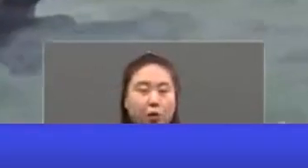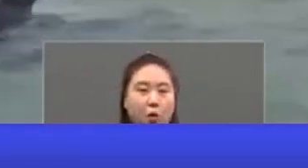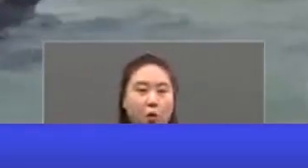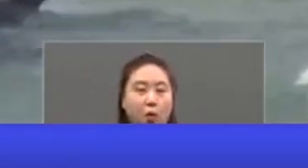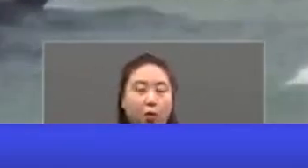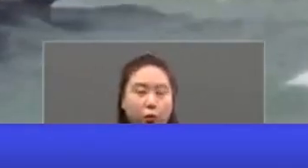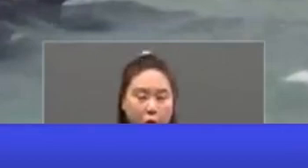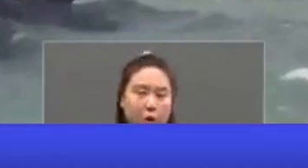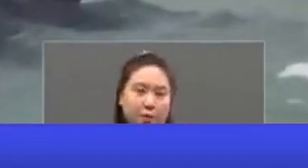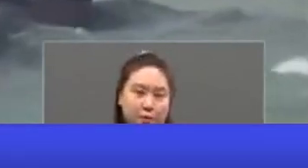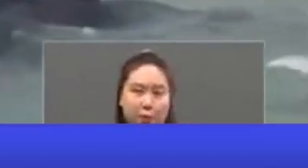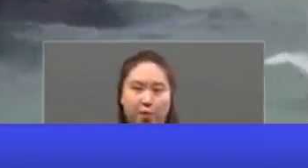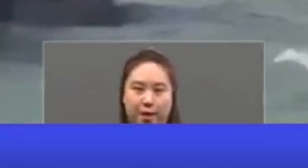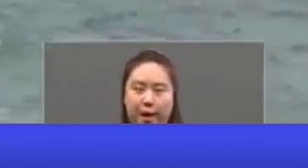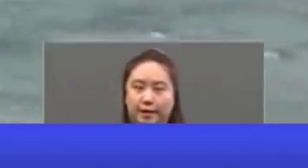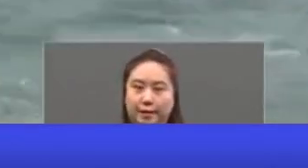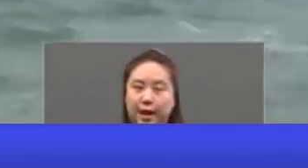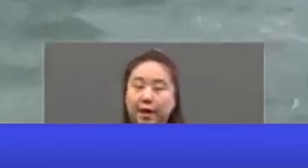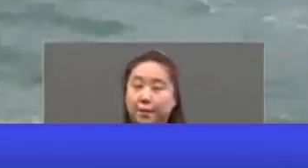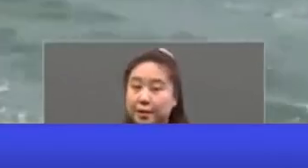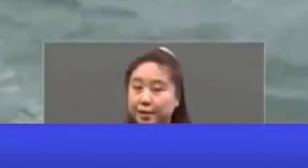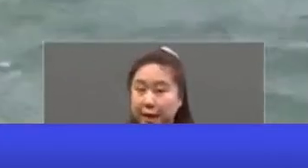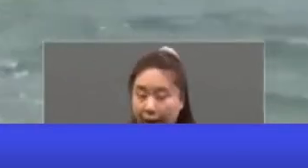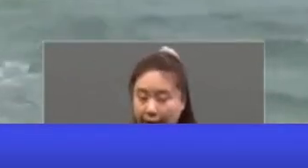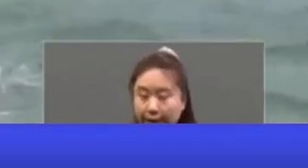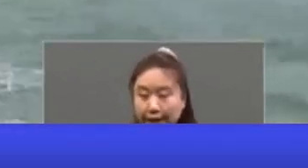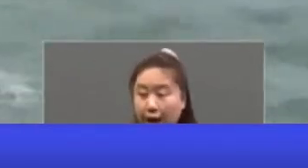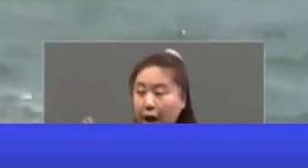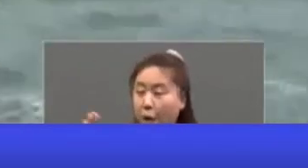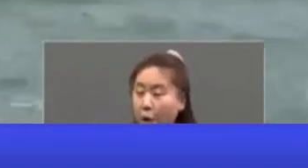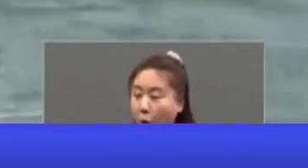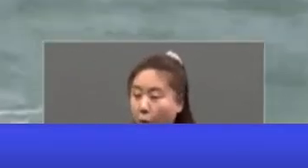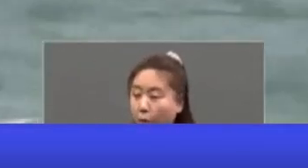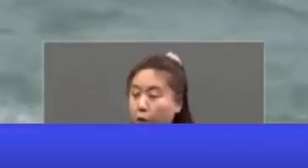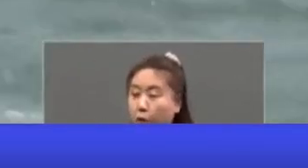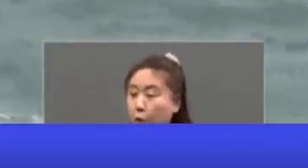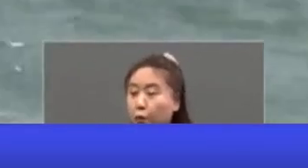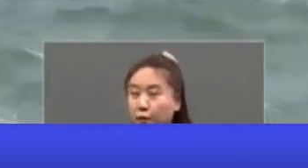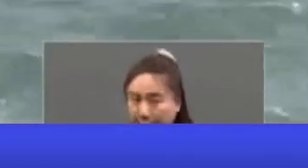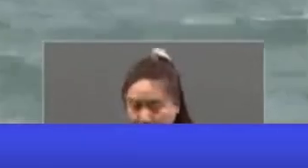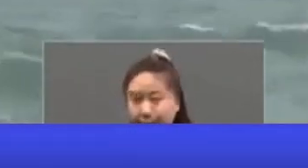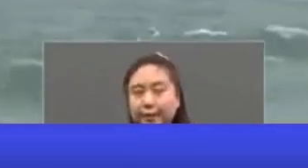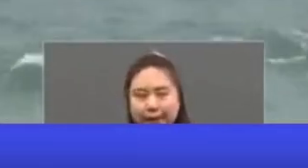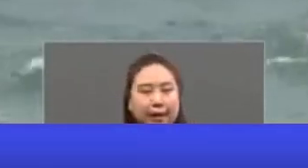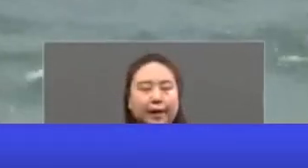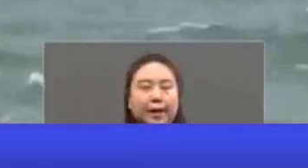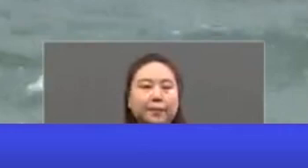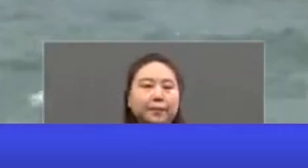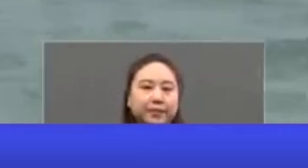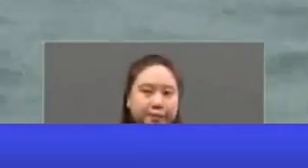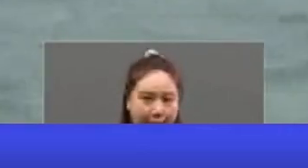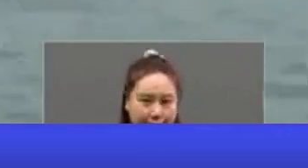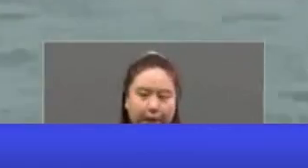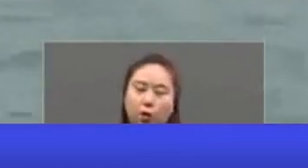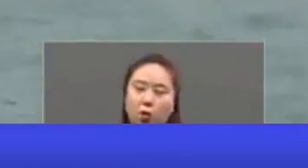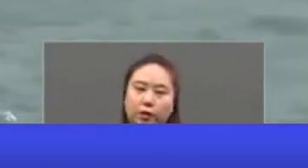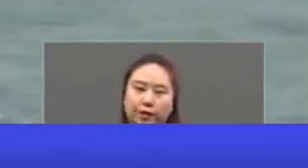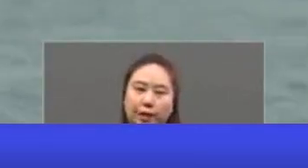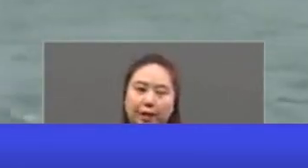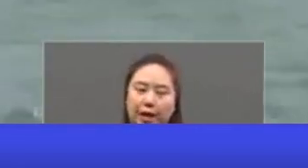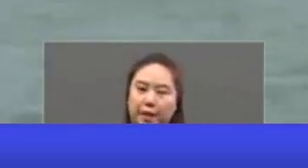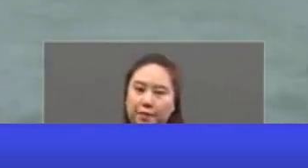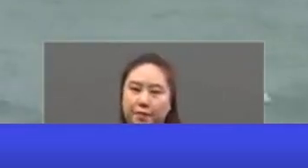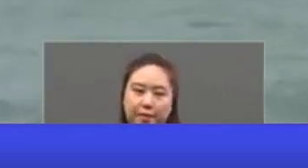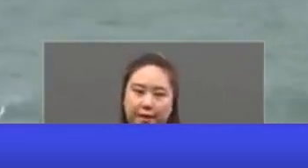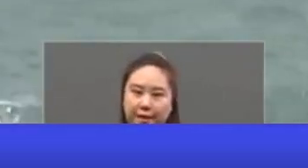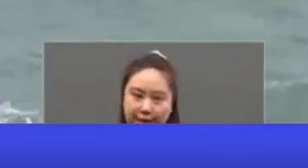มีแก้ไขเพิ่มขึ้นในปี60ซึ่งกฎหมายฉบับนี้ก็มีการนำเอาพันธสัญญาที่ประเทศไทยเนี่ยได้ไปลง